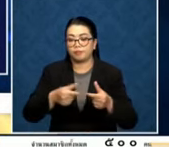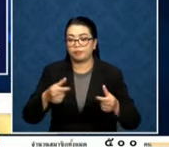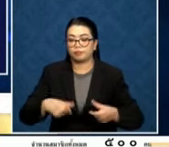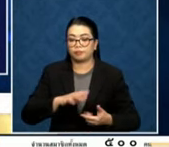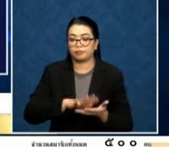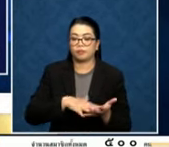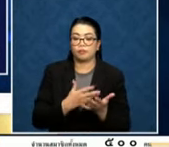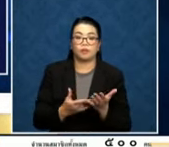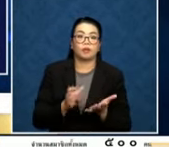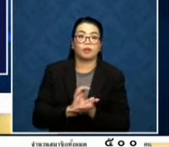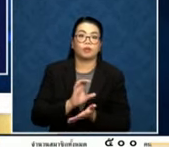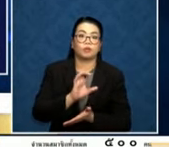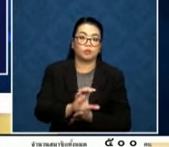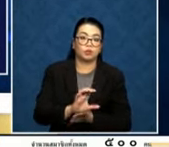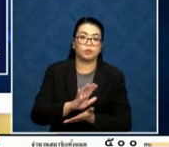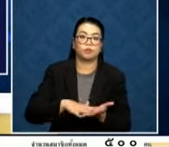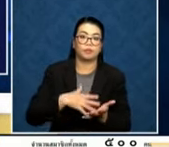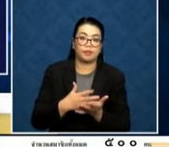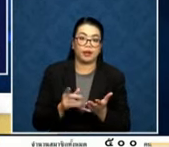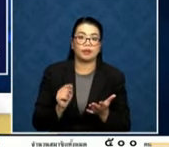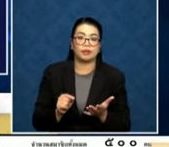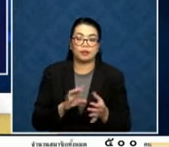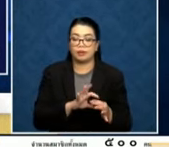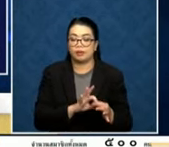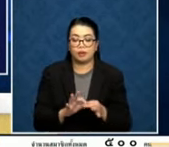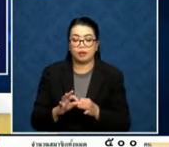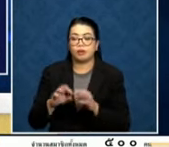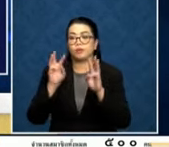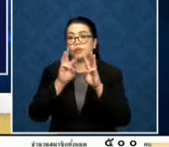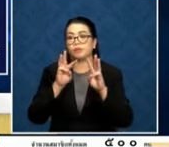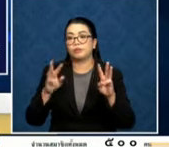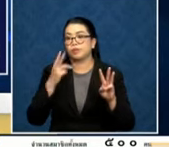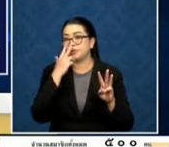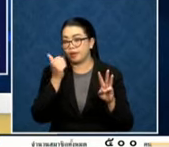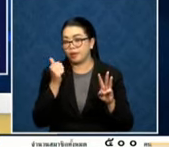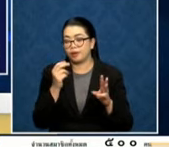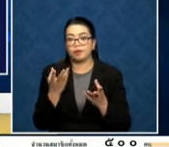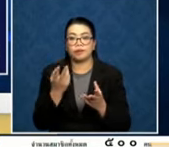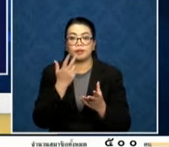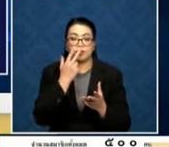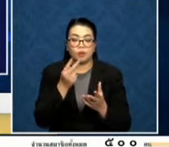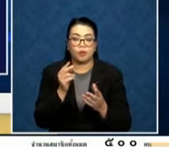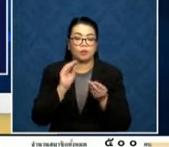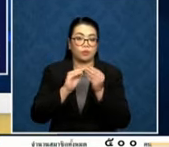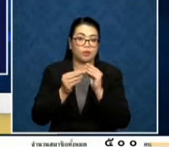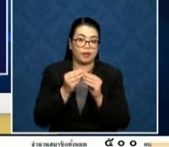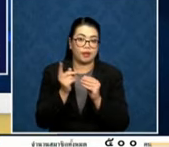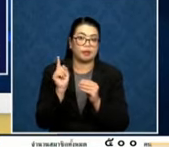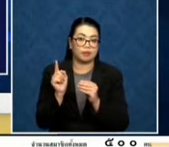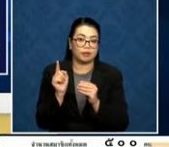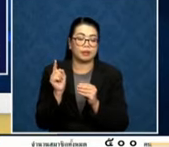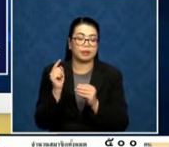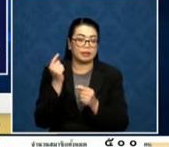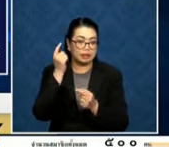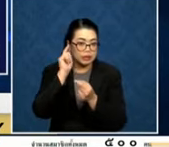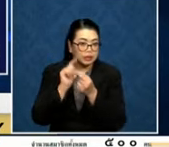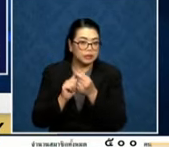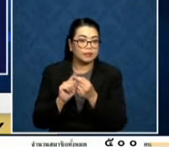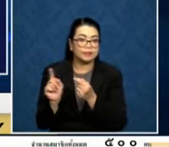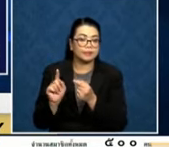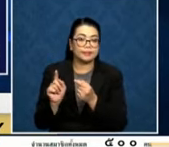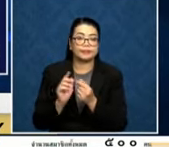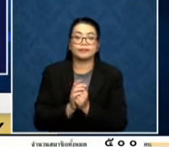ลงทุนครับของทั้ง 3การไฟฟ้าหาได้ตามเว็บไซต์นะฮะตัวเลขจะแสดงให้เห็นได้อย่างชัดเจนเลยครับว่ายังคงมุ่งเน้นไป